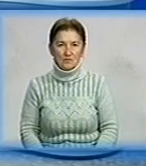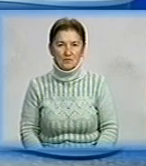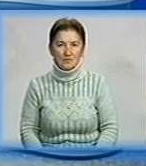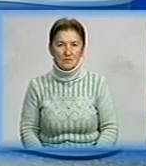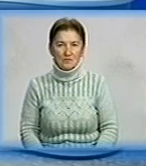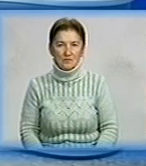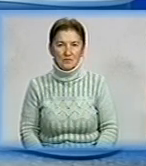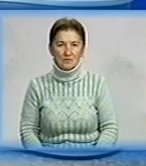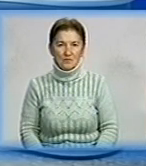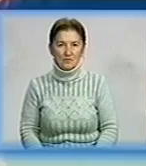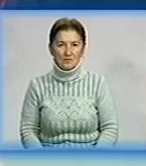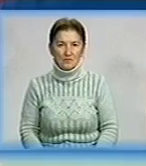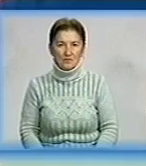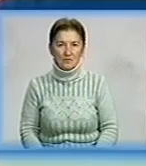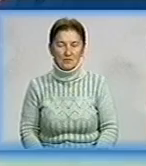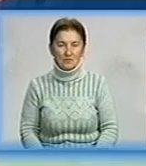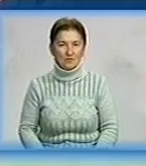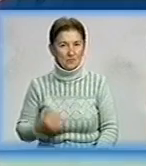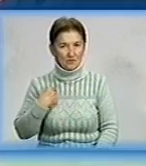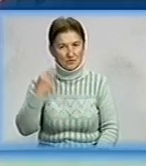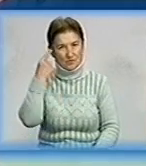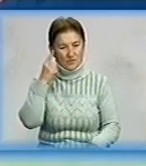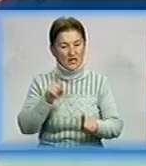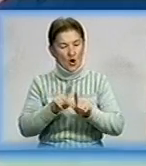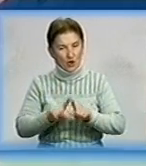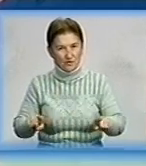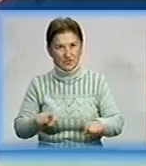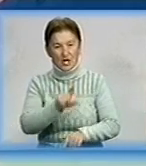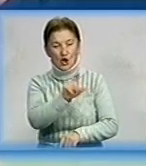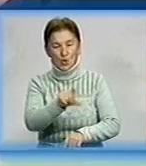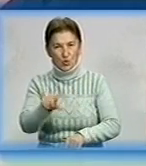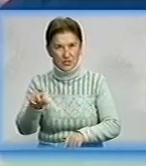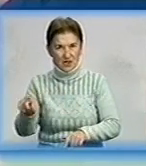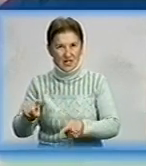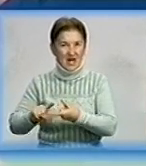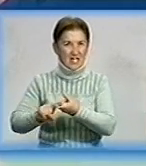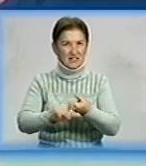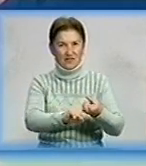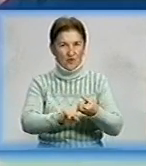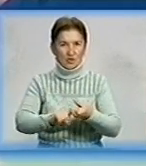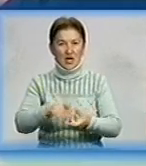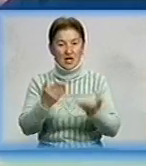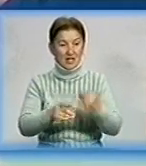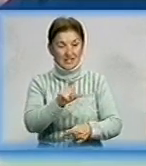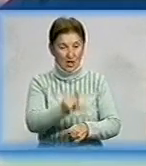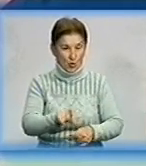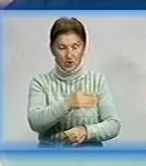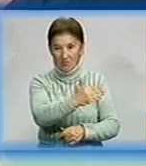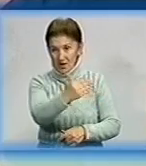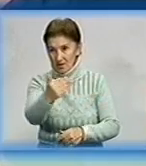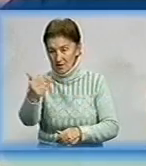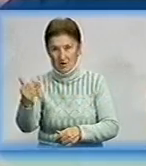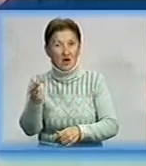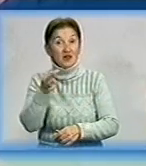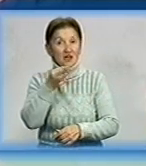the benefits of being creative. Я думаю, что креативность и люди связаны, потому что если людям нравится место, где они живут, и они чувствуют, что они креативны,